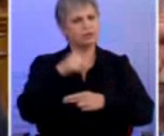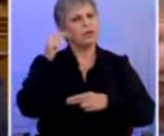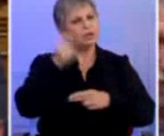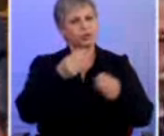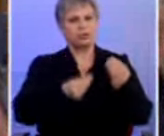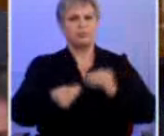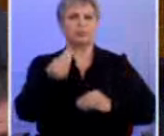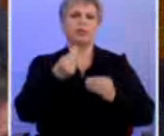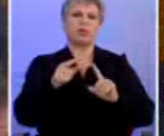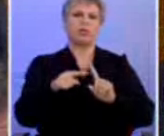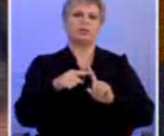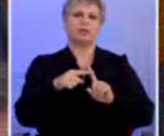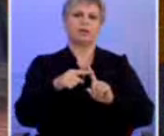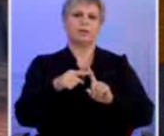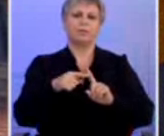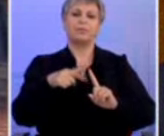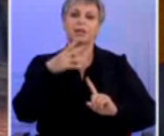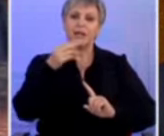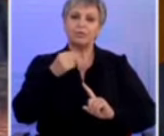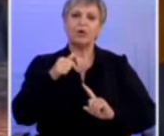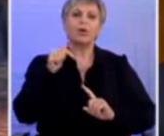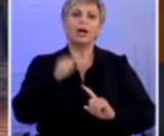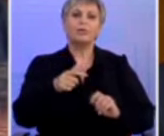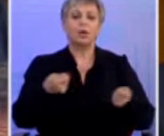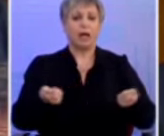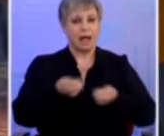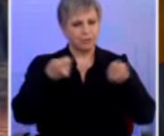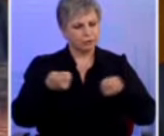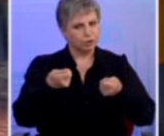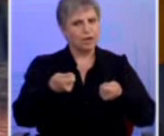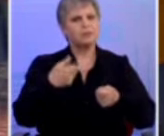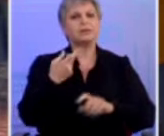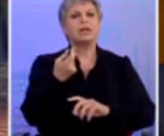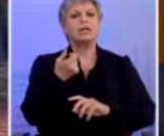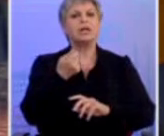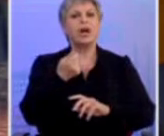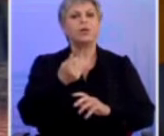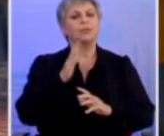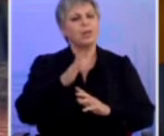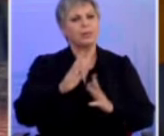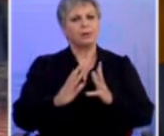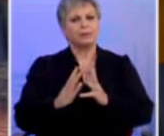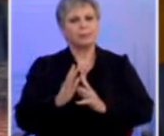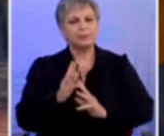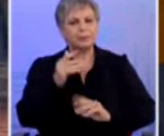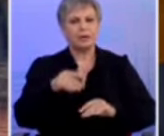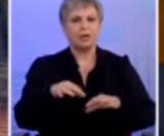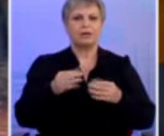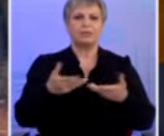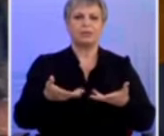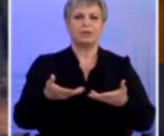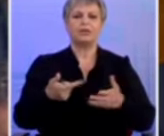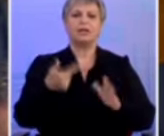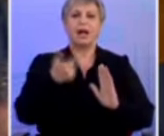ευρωπαϊκές επενδύσεις είναι η μόνη δυνατότητα για να αναθερμανθεί η οικονομία, να αντιμετωπιστούν, να εξισορροπηθούν οι